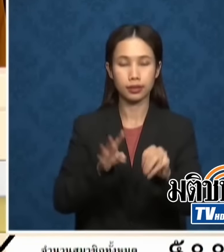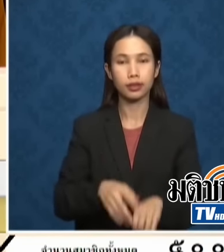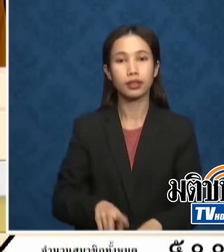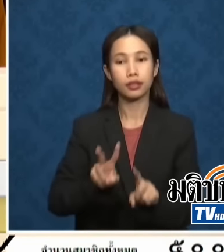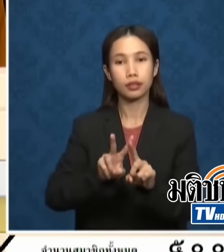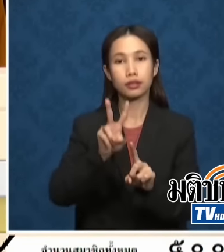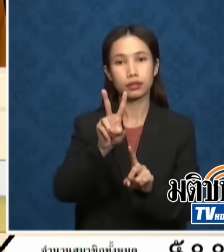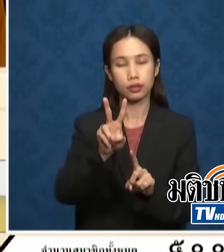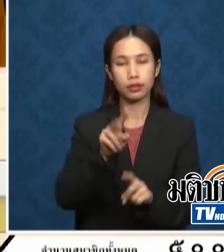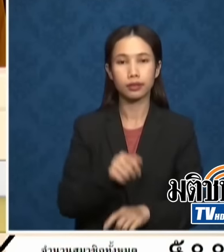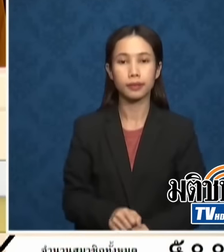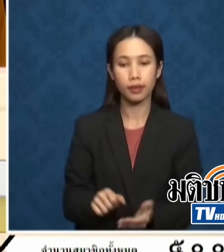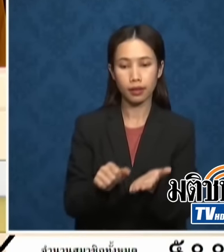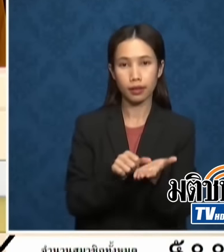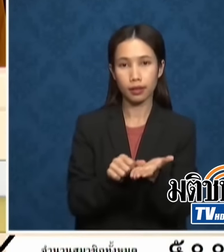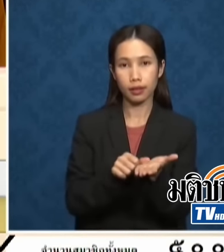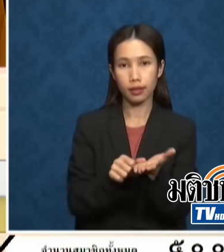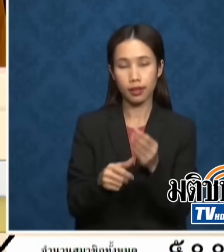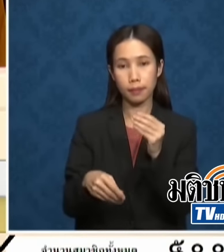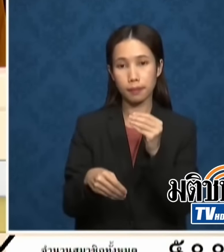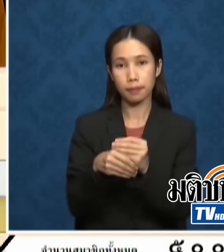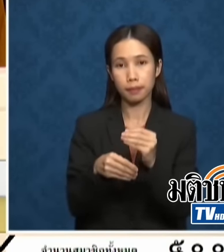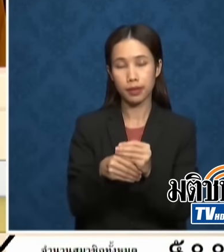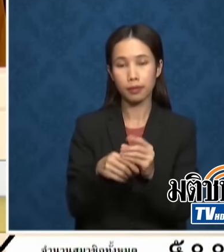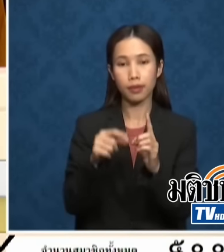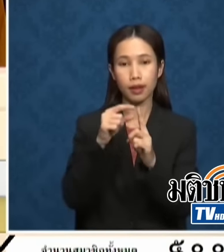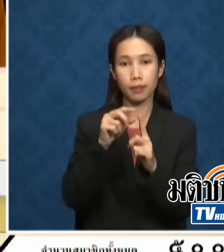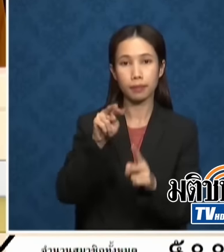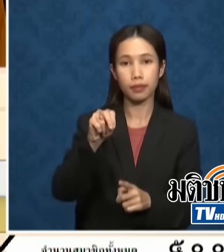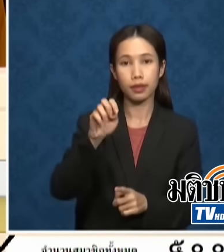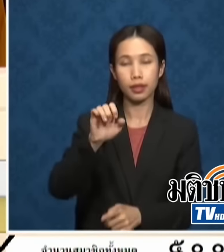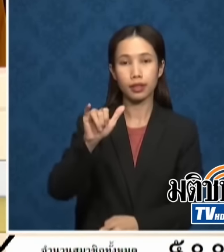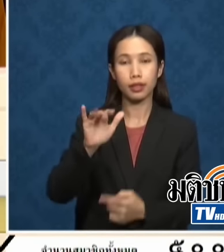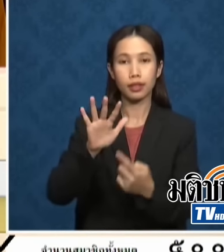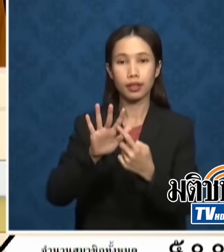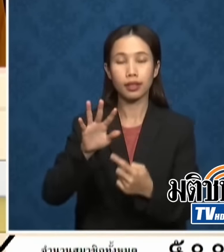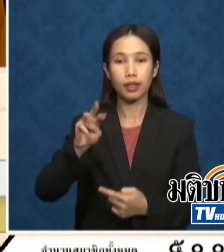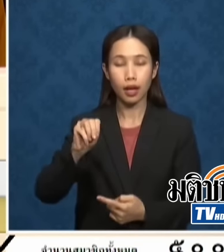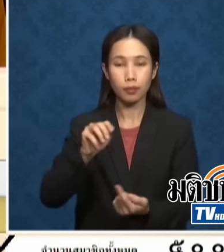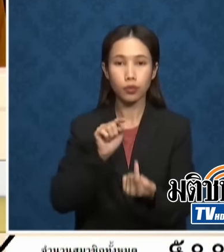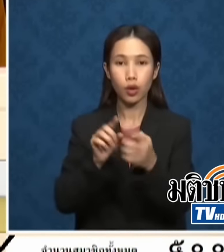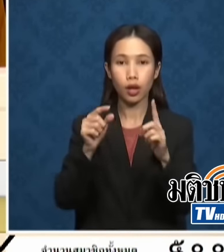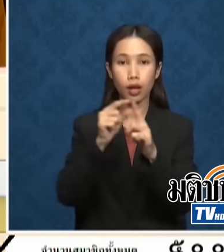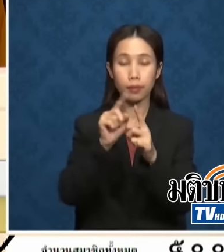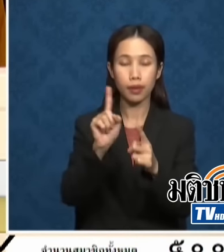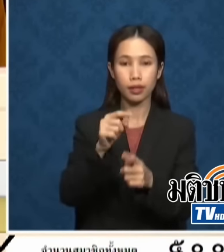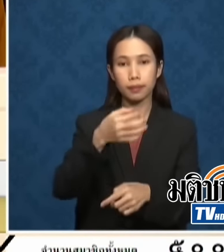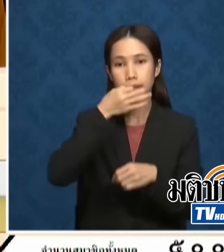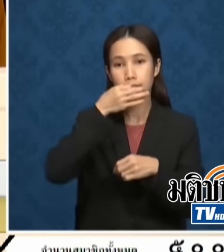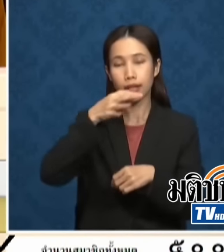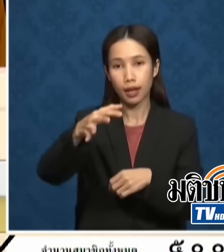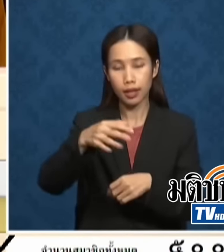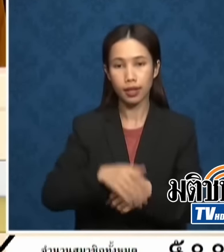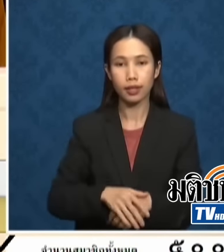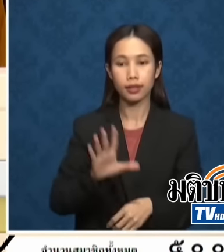2. การแก้ไขเพิ่มเติมบทนิยามคำว่าทะเลชายฝั่งโดยเพิ่มเ